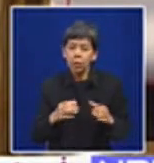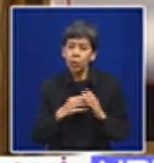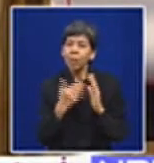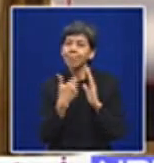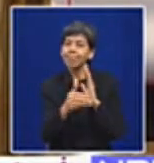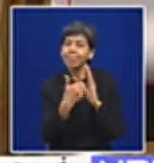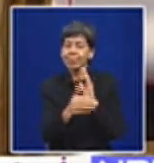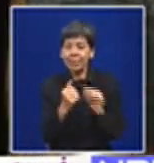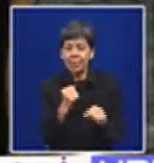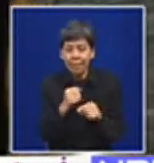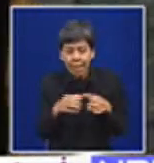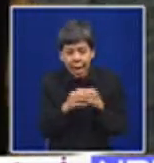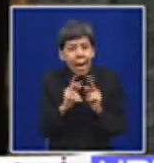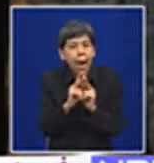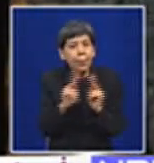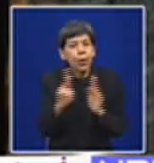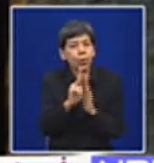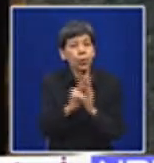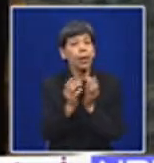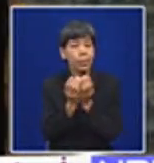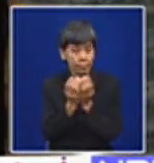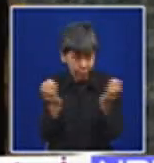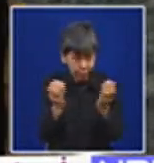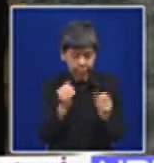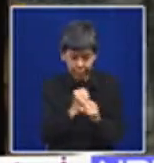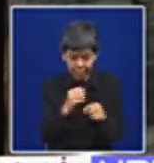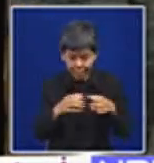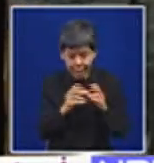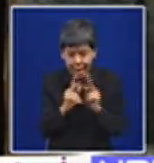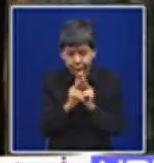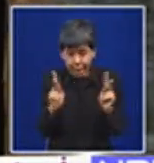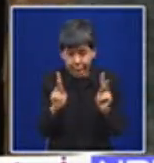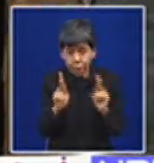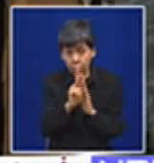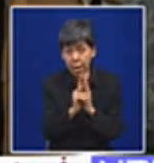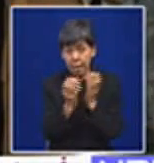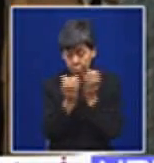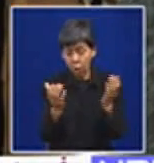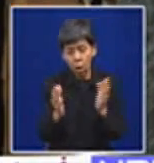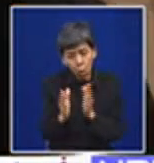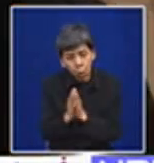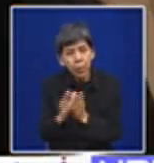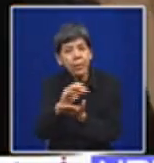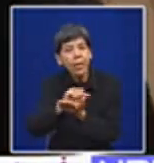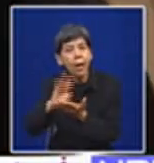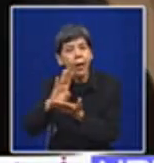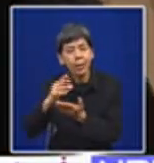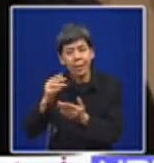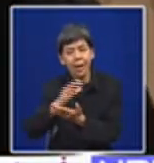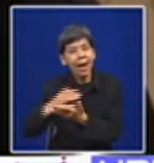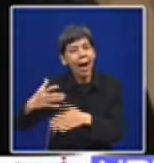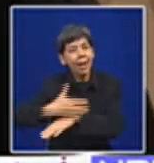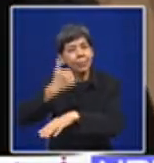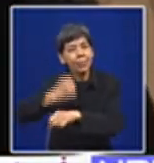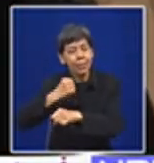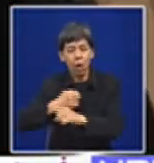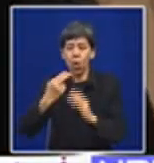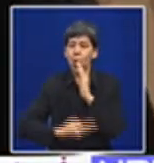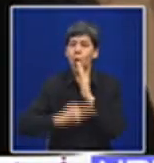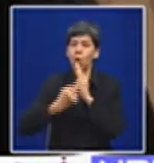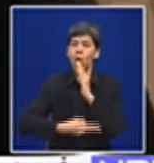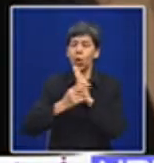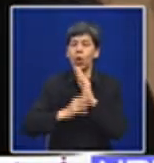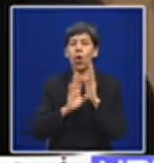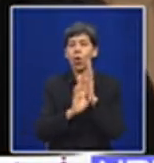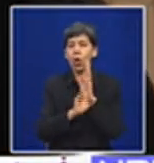กเฉียงเหนือที่คณะกรรมการร่างรัฐธรรมนูญโดยคณะกรรมการร่างรัฐธรรมนูญร่วมกับสถาบันพระปกเกล้าจัดขึ้นที่โรงแรมโคสะ